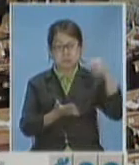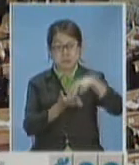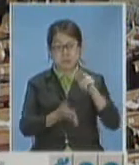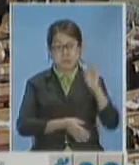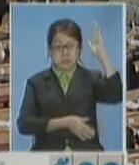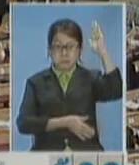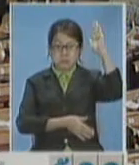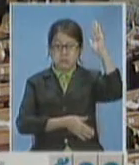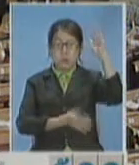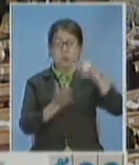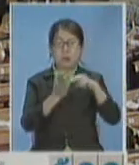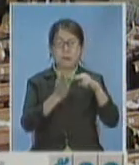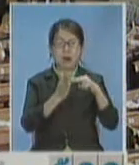ครับ